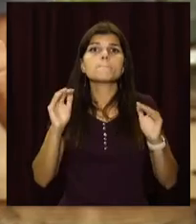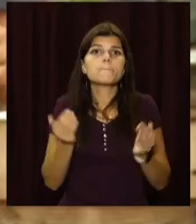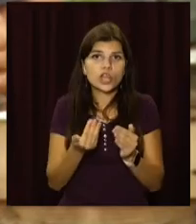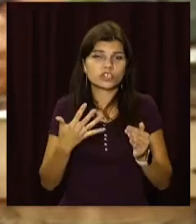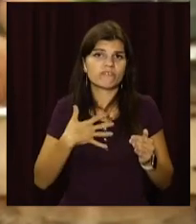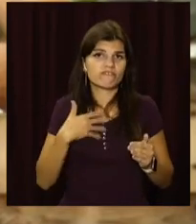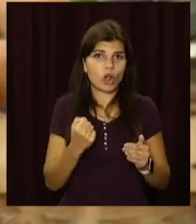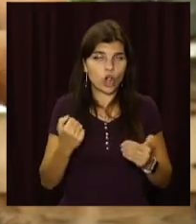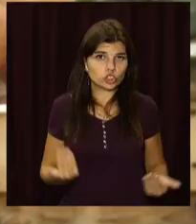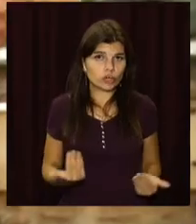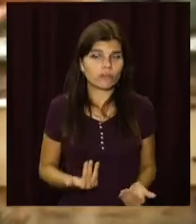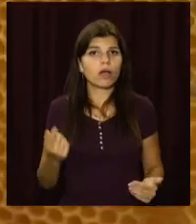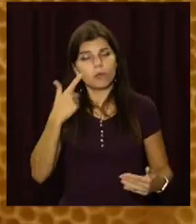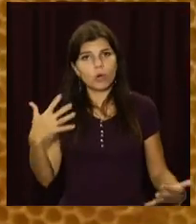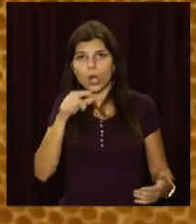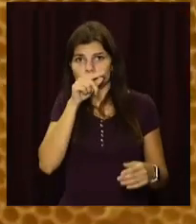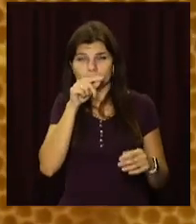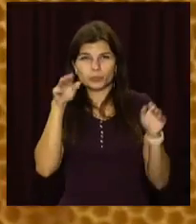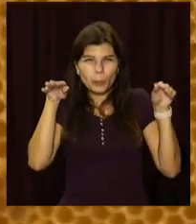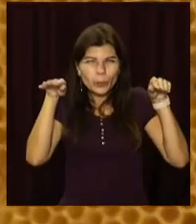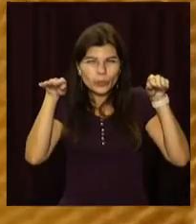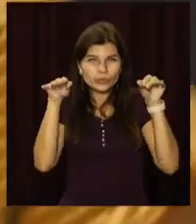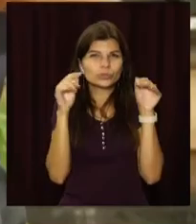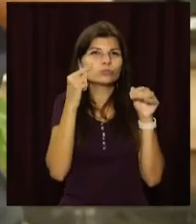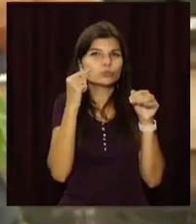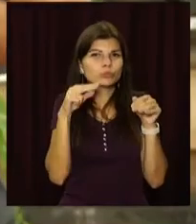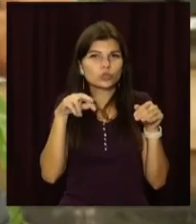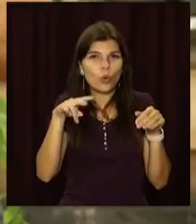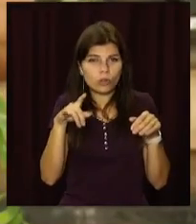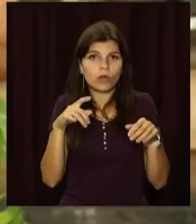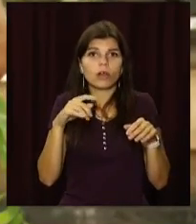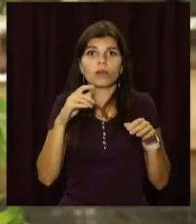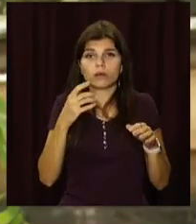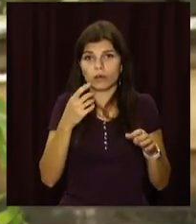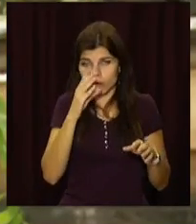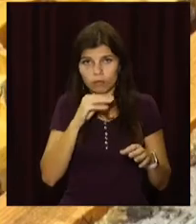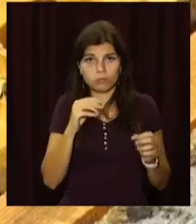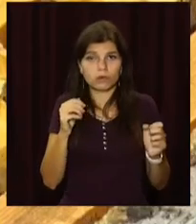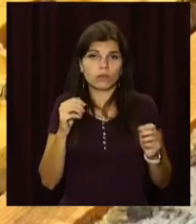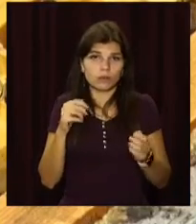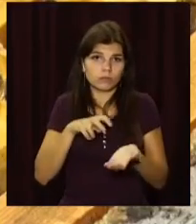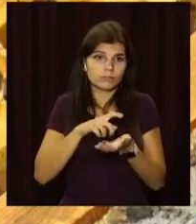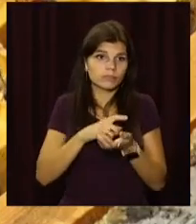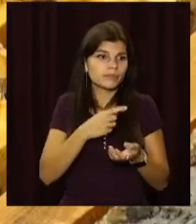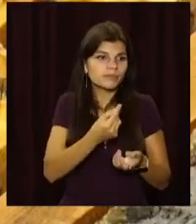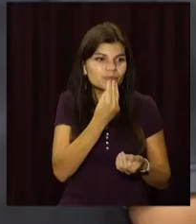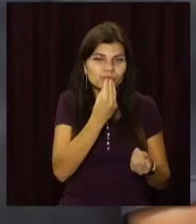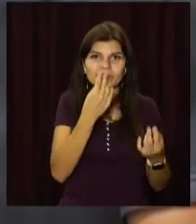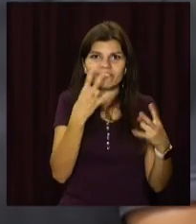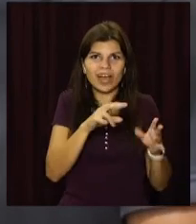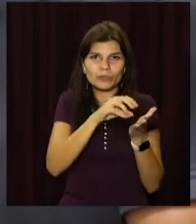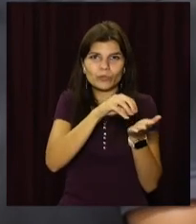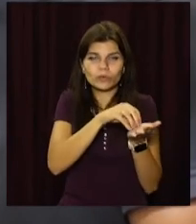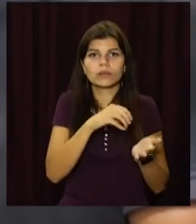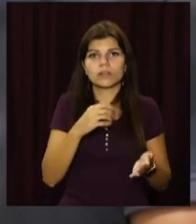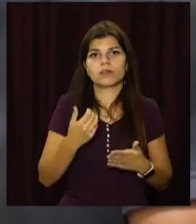хвороб. Досвідчений бджоляр наголошує, не буде медоносних смугастиків, то люди вимруть з голоду, тож треба їх берегти, як зіницю ока.